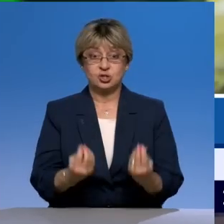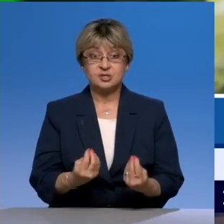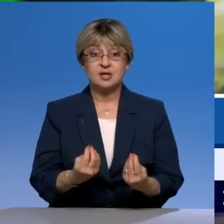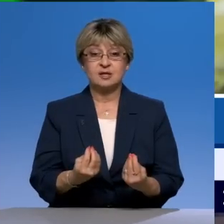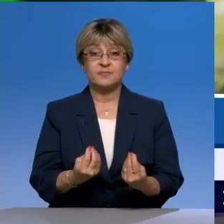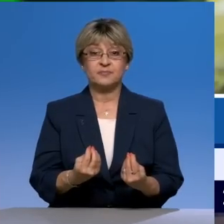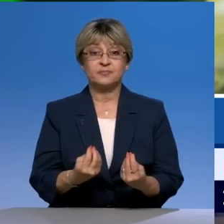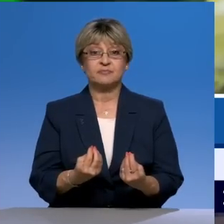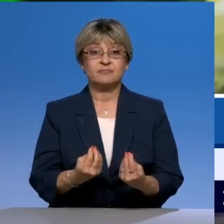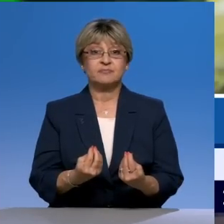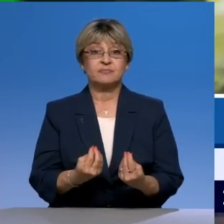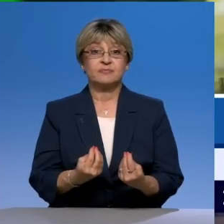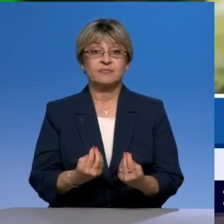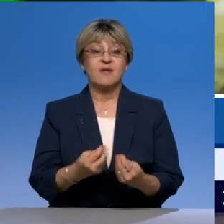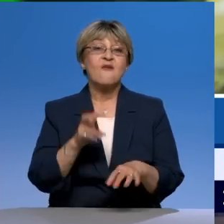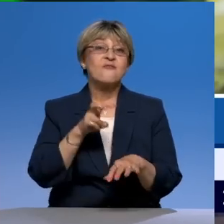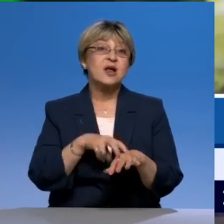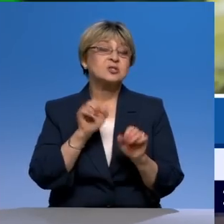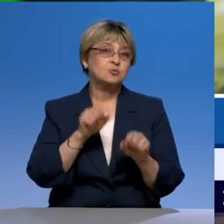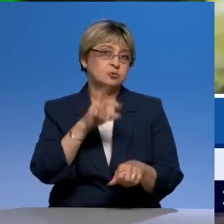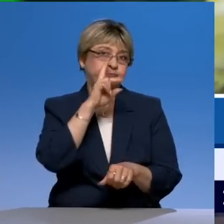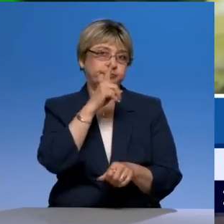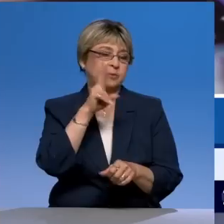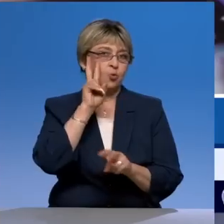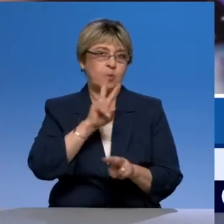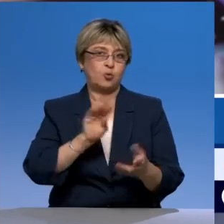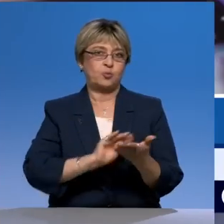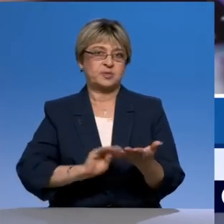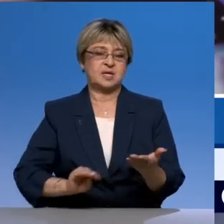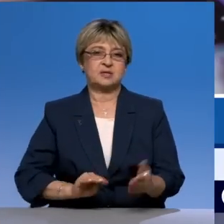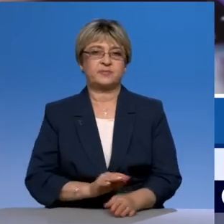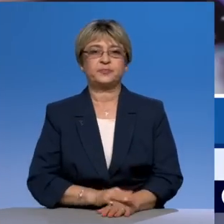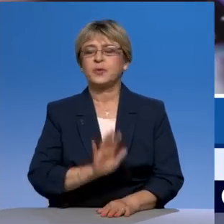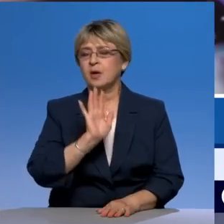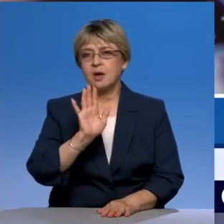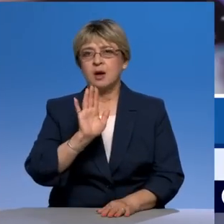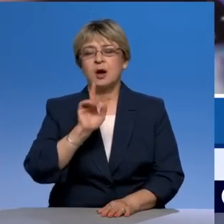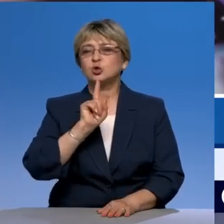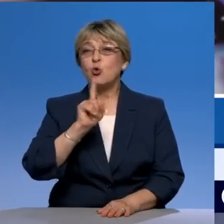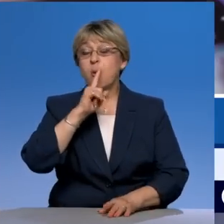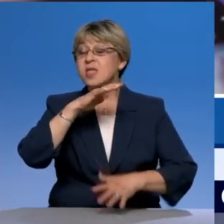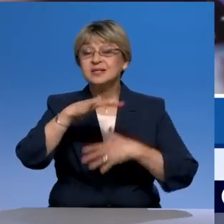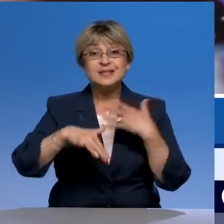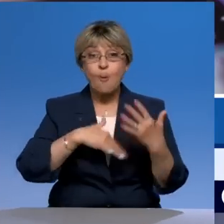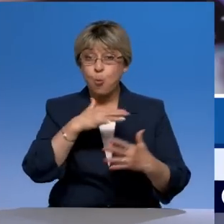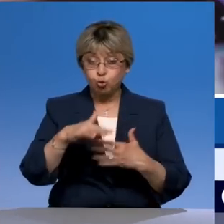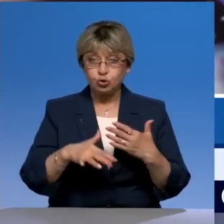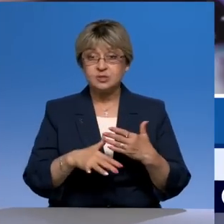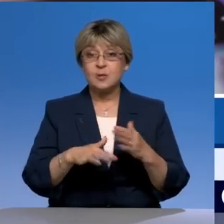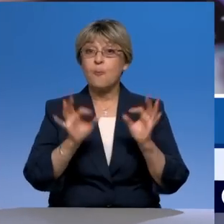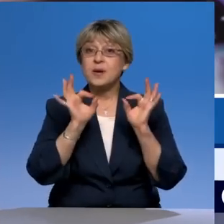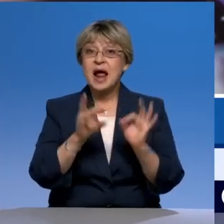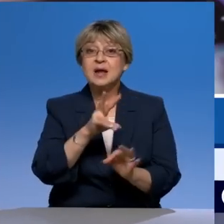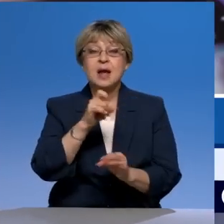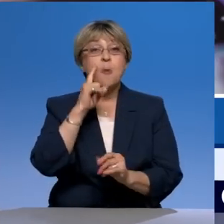может быть откровением для кого-то, что врач может так это выписать для себя. Так, чтобы мне разобраться и не запутаться, и нашим зрителям тем более. Значит, правильно ли я понимаю,